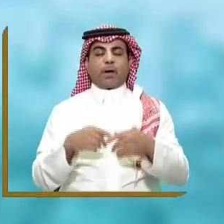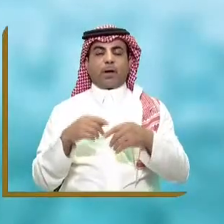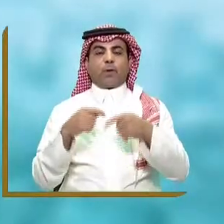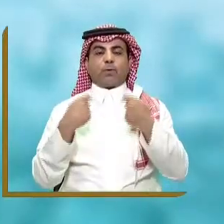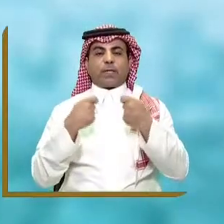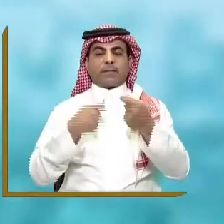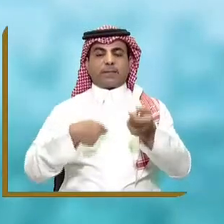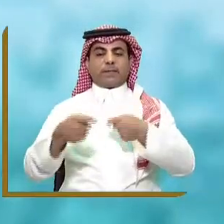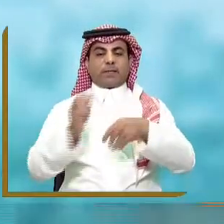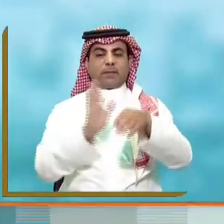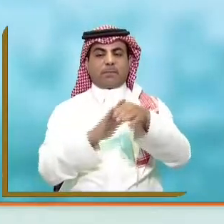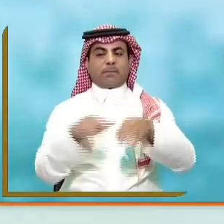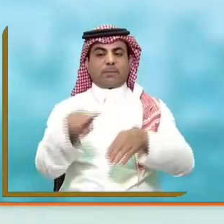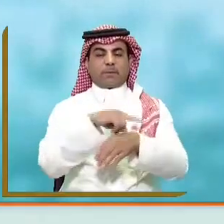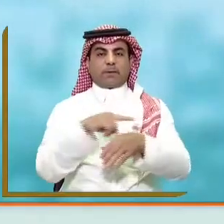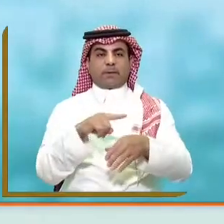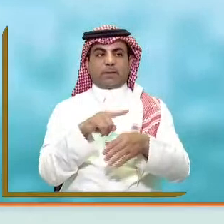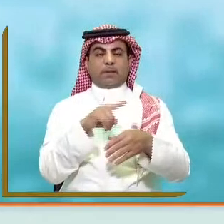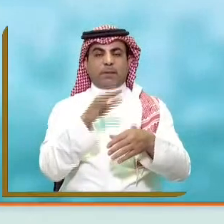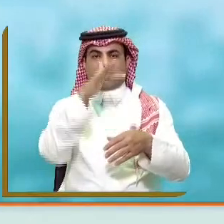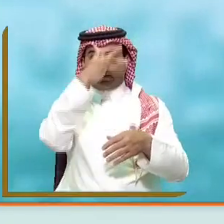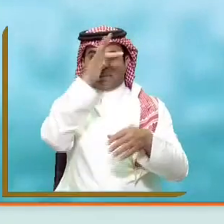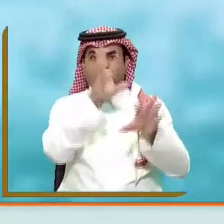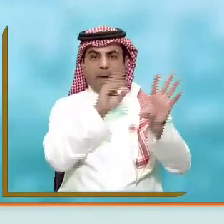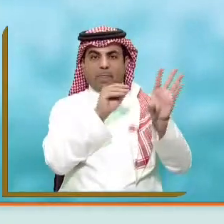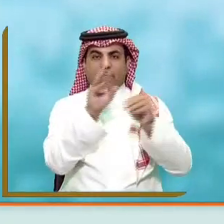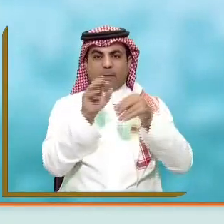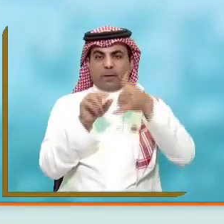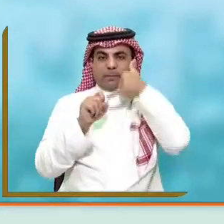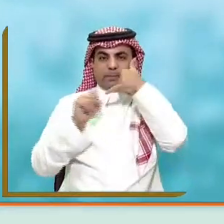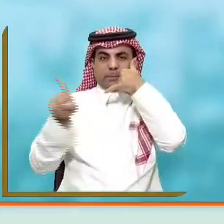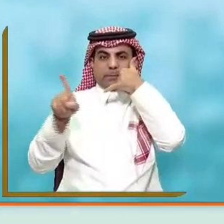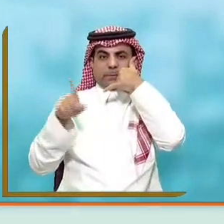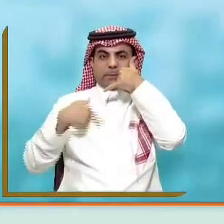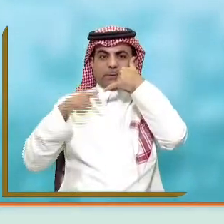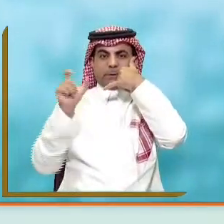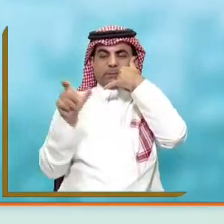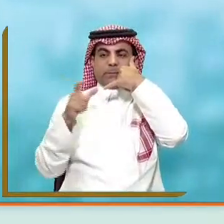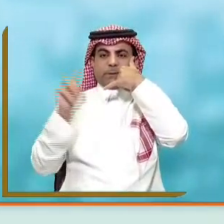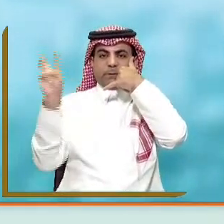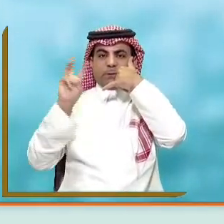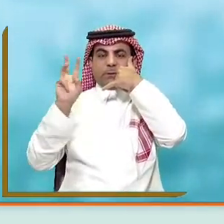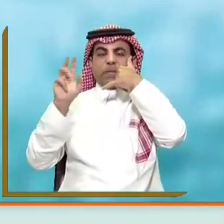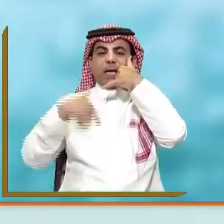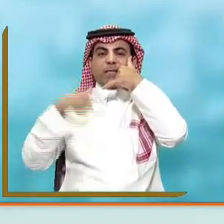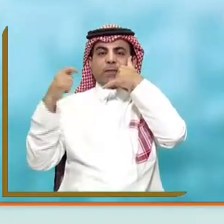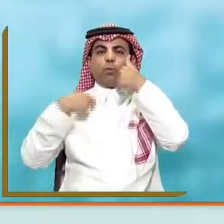حذرت وزارة التجارة من التعامل مع أشخاص ينتحلون اسمها بالاتصال من